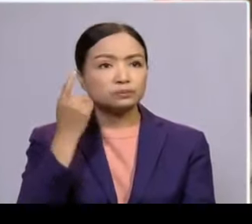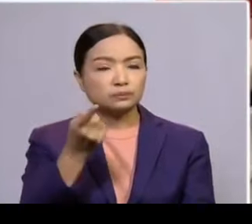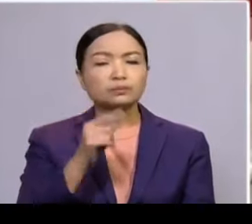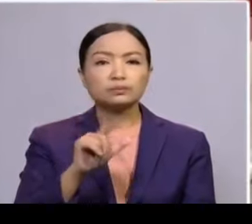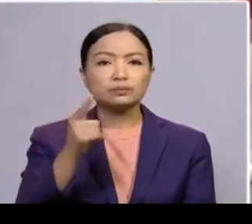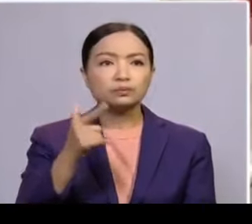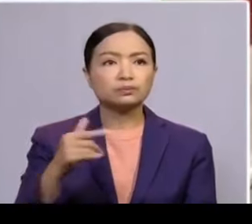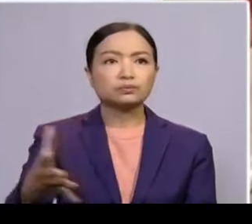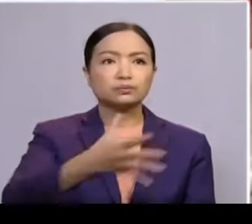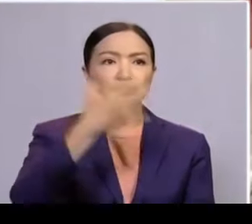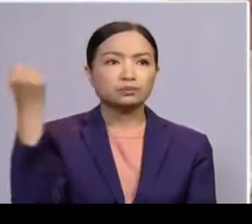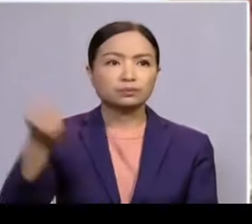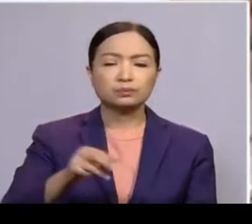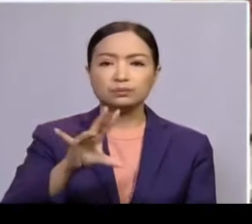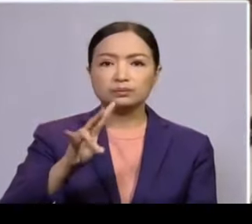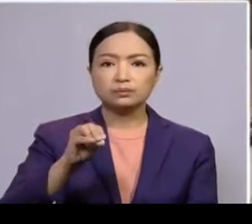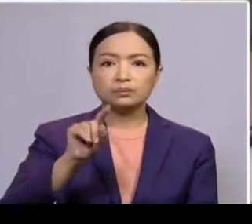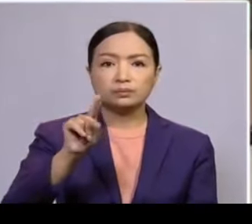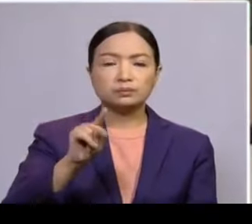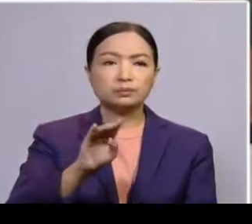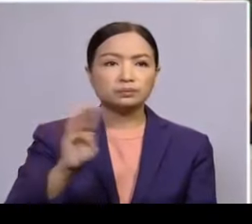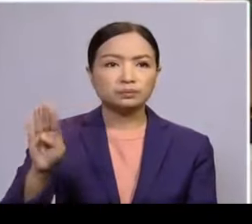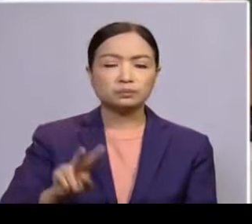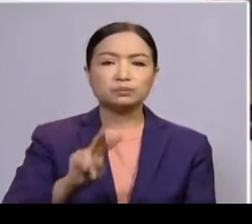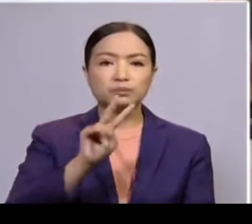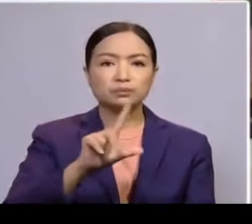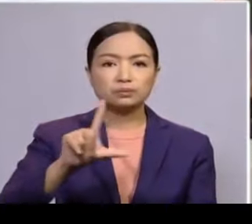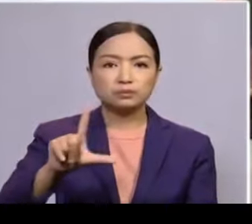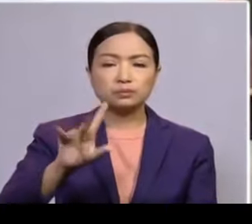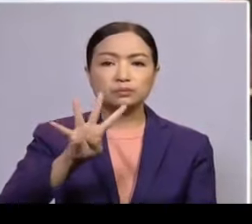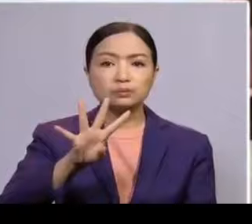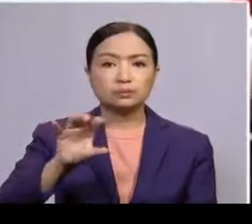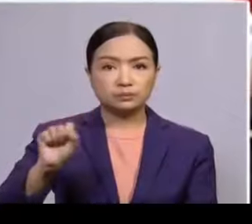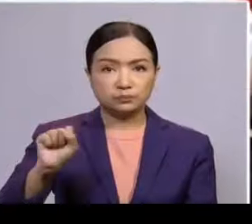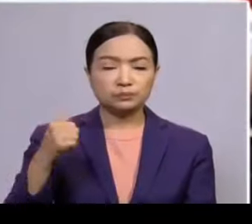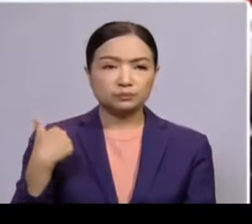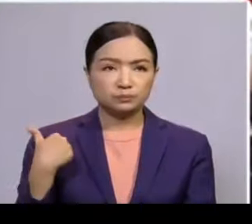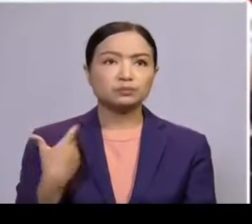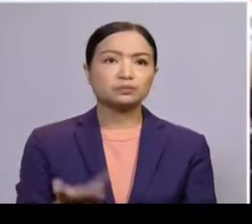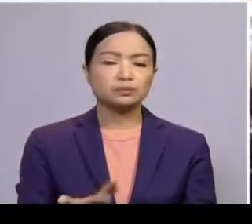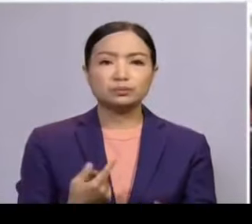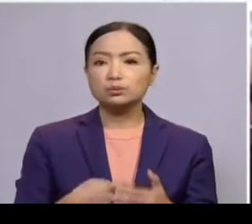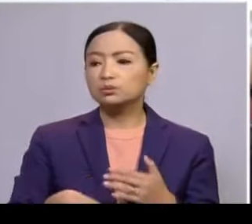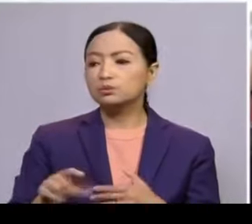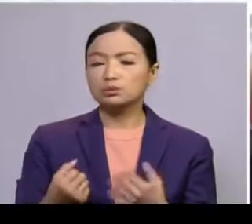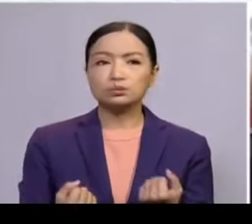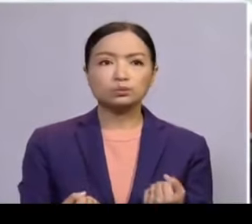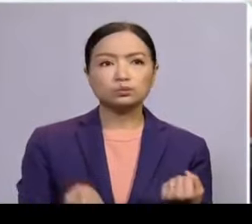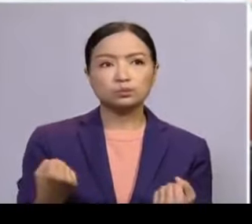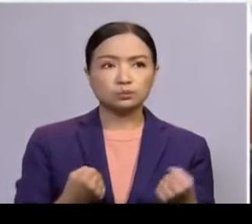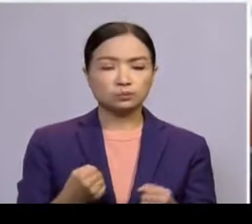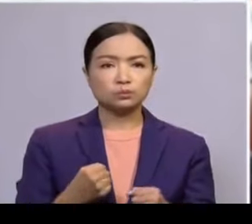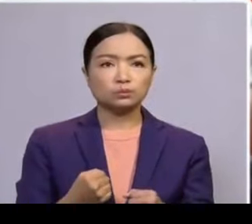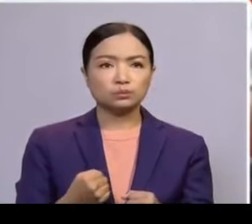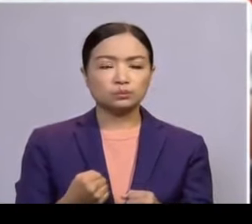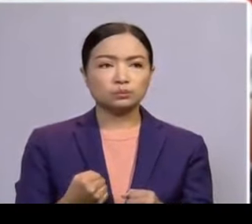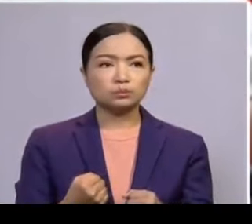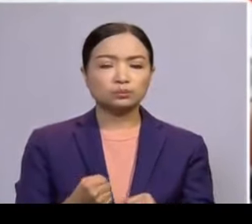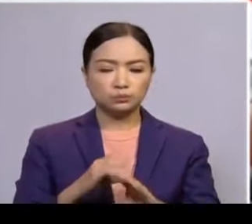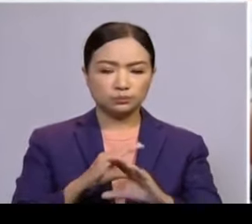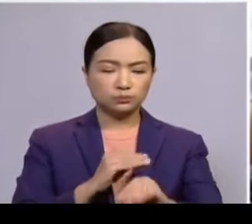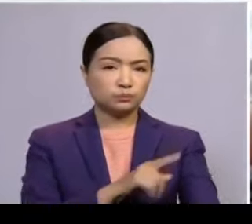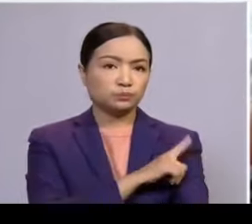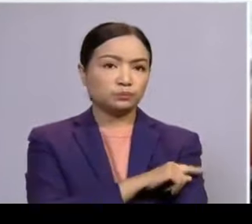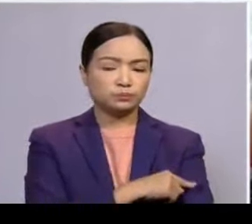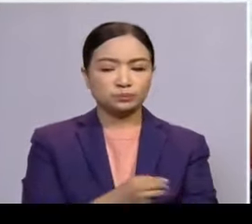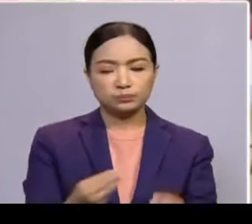รูปพรรณไปได้ประมาณ 71บาทมูลค่ากว่า 2,400,000บาทแล้วหลังจากออกไปก็ขับรถยนต์ Toyota Coronaสีขาว